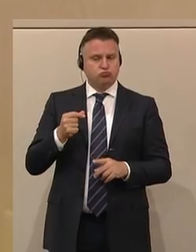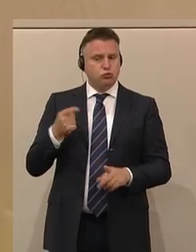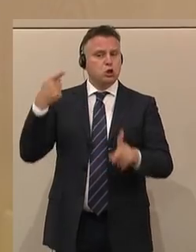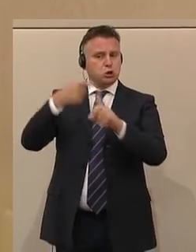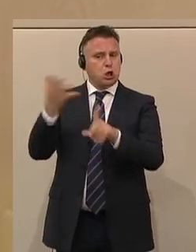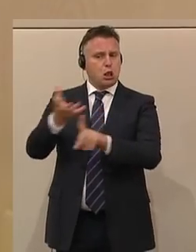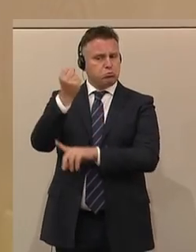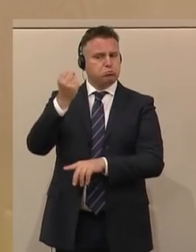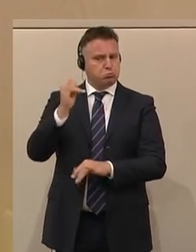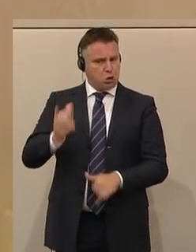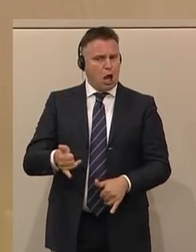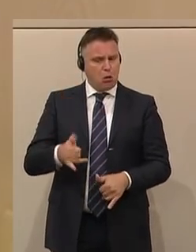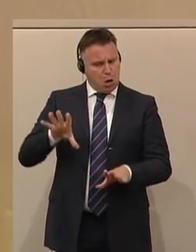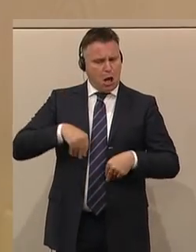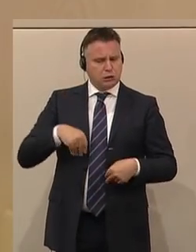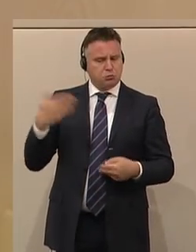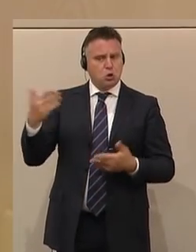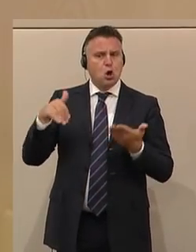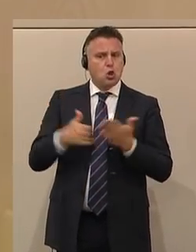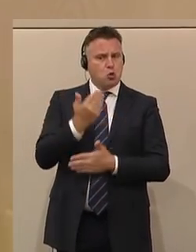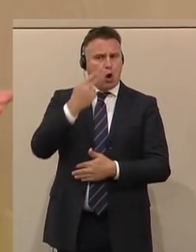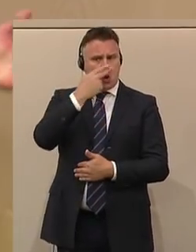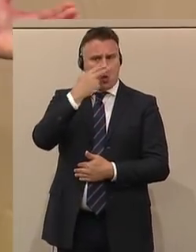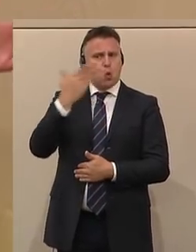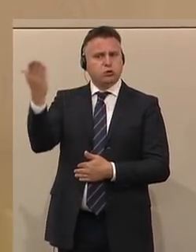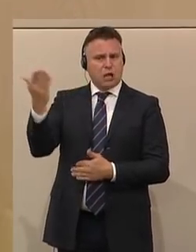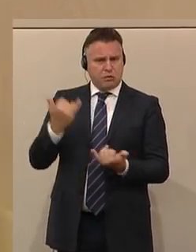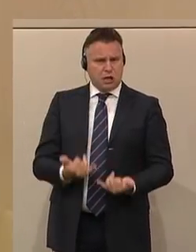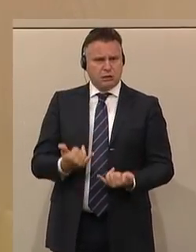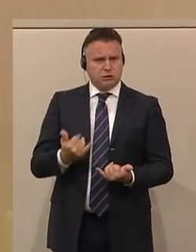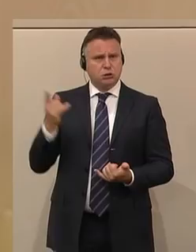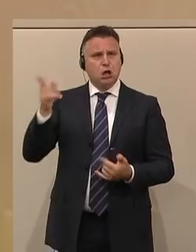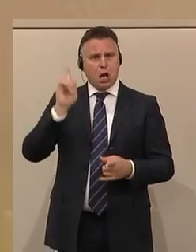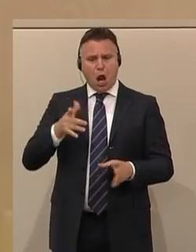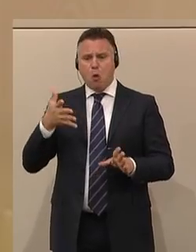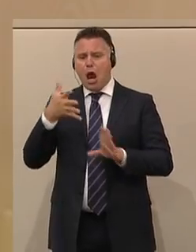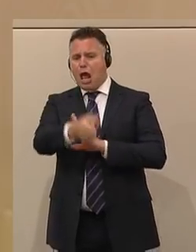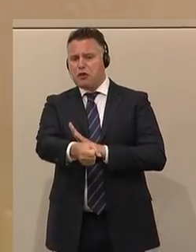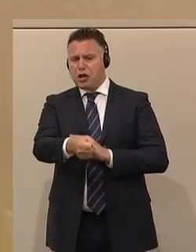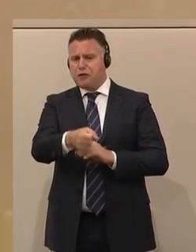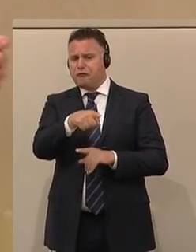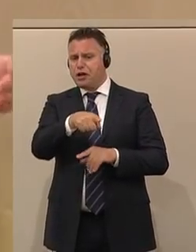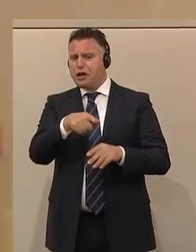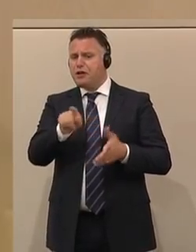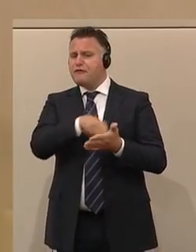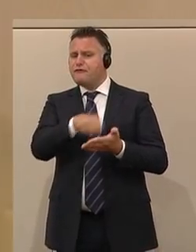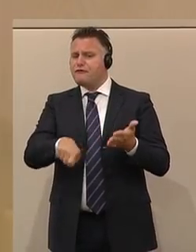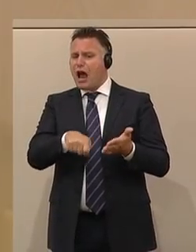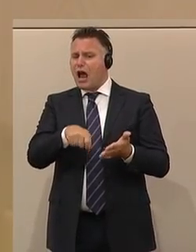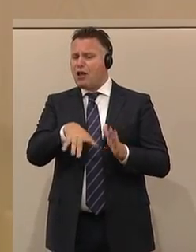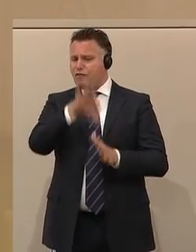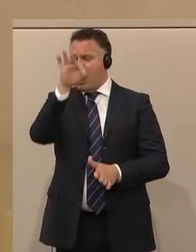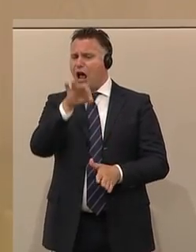ist erreicht. Das ist das neue Russland, das sich auch anmaßt, in nationale Wahlkämpfe einzugreifen, ganze